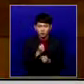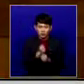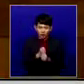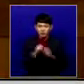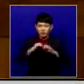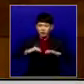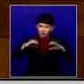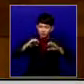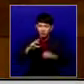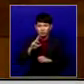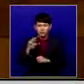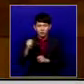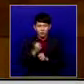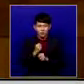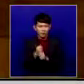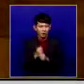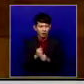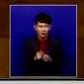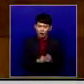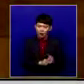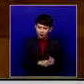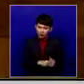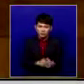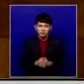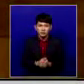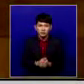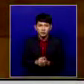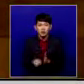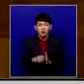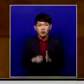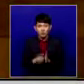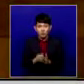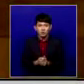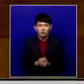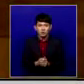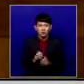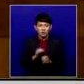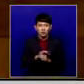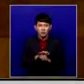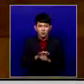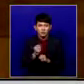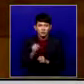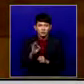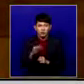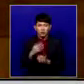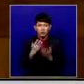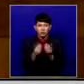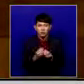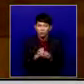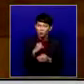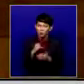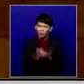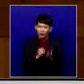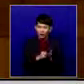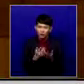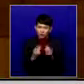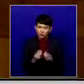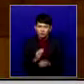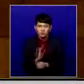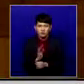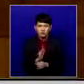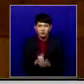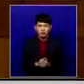อีกยาวนะครับเพราะว่าเรื่องโควิดนั้นมันคงไม่จบง่ายๆแล้วภาระ